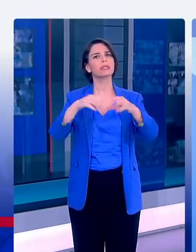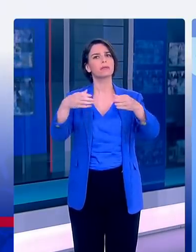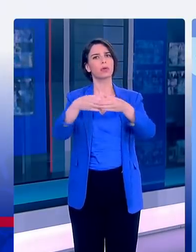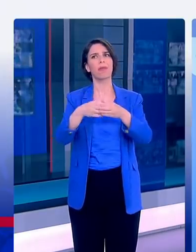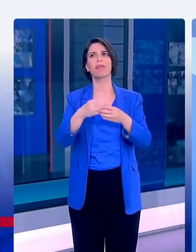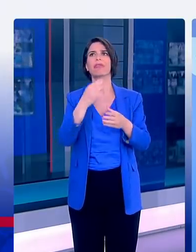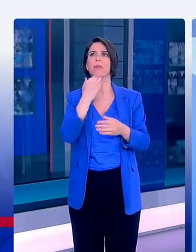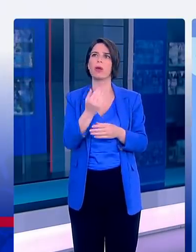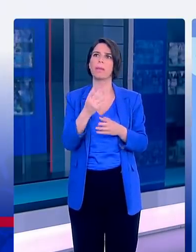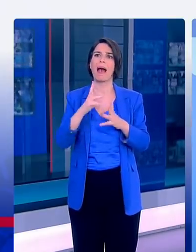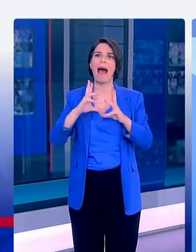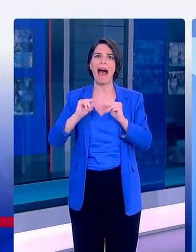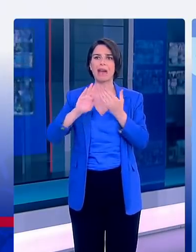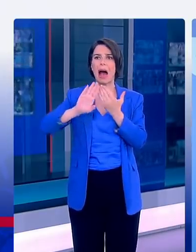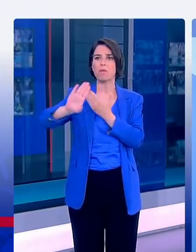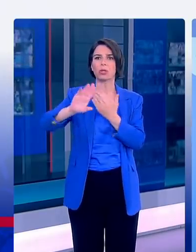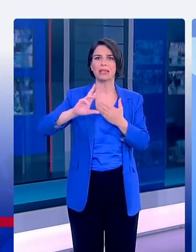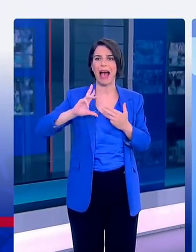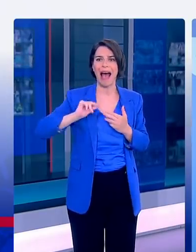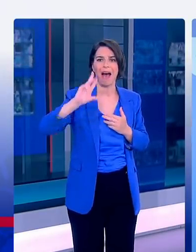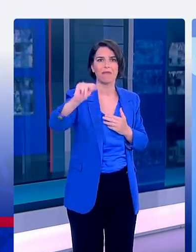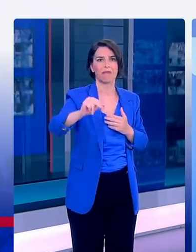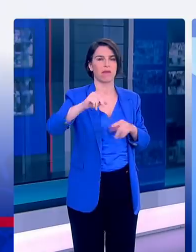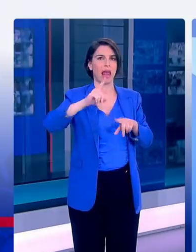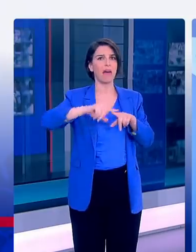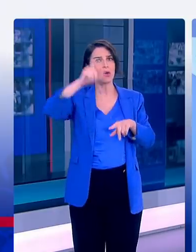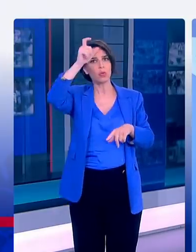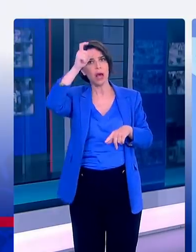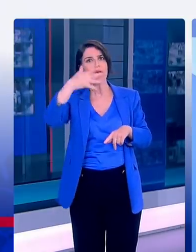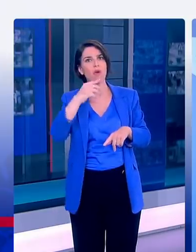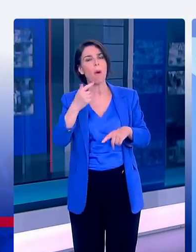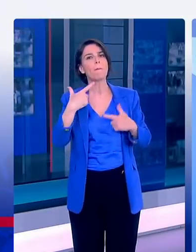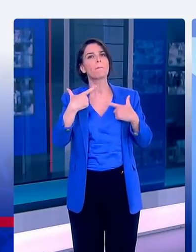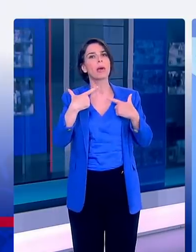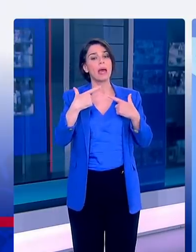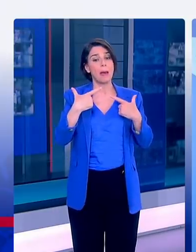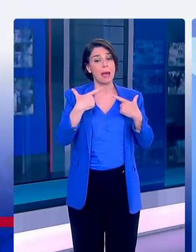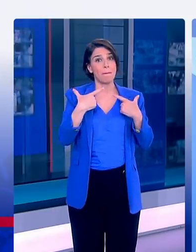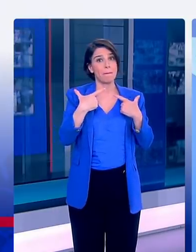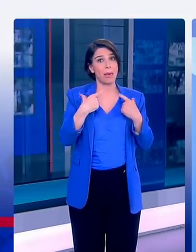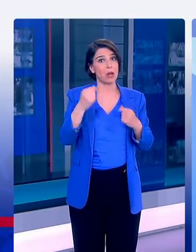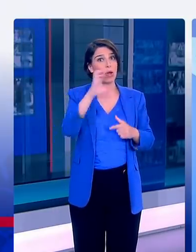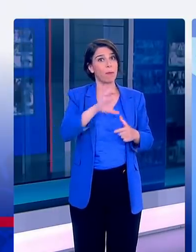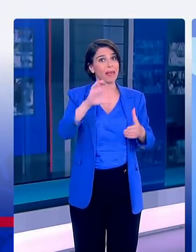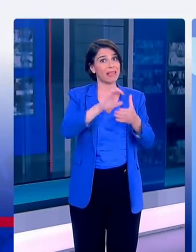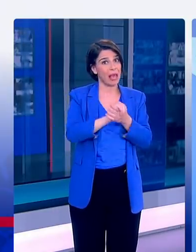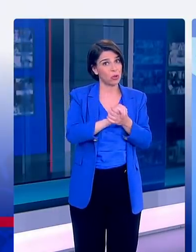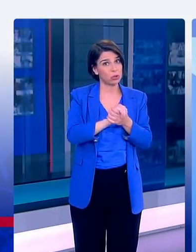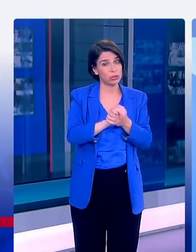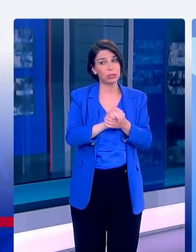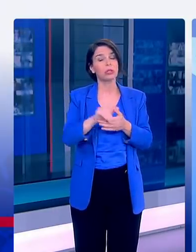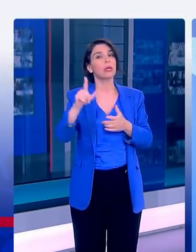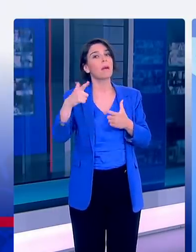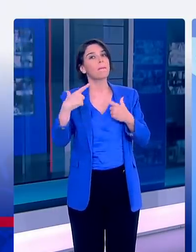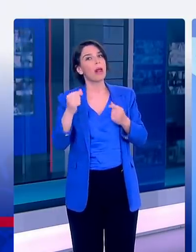αποστάσεων στα ζητήματα αυτά. Από ένα κράτος μέλος Ευρωπαϊκής Ένωσης απέναντι σε ένα άλλο κράτος μέλος Ευρωπαϊκής Ένωσης, το